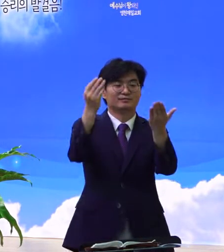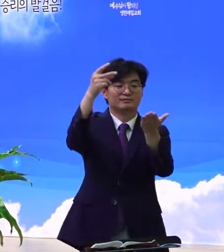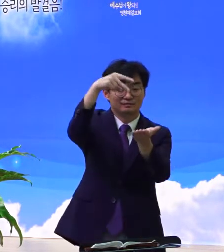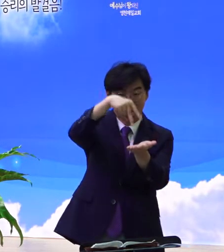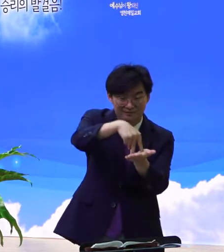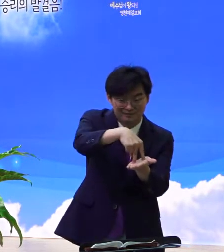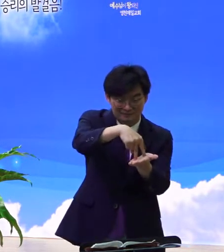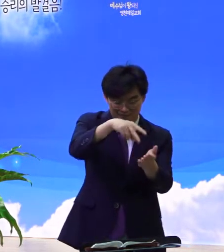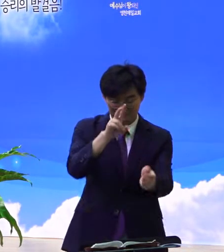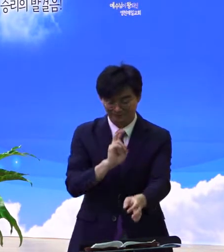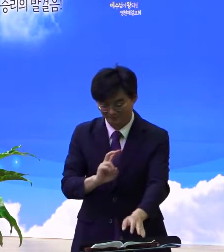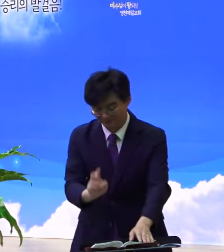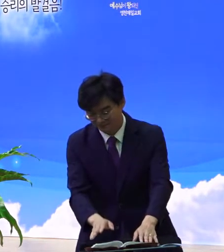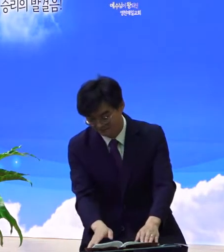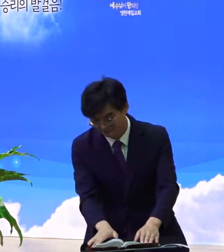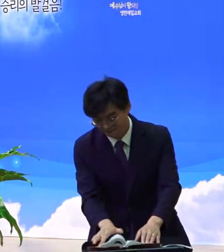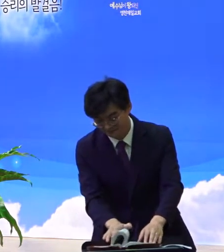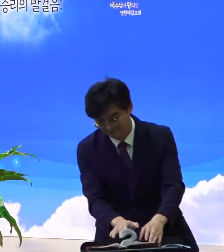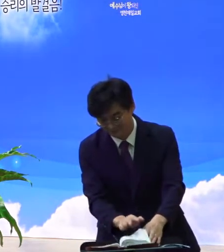일어나셔서 결단선송을 부르겠습니다.